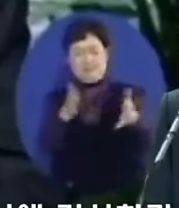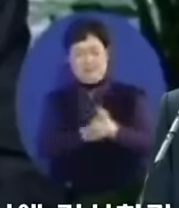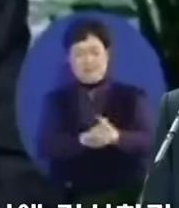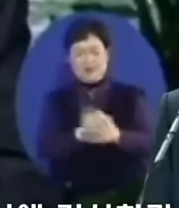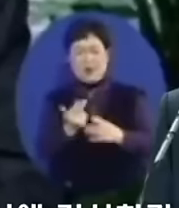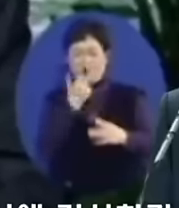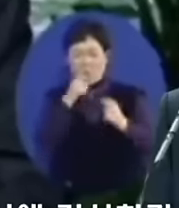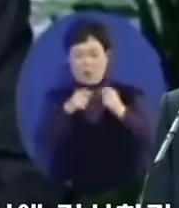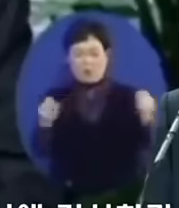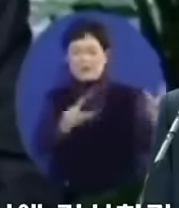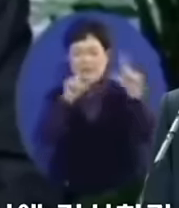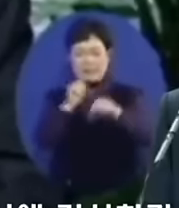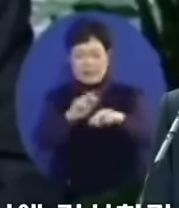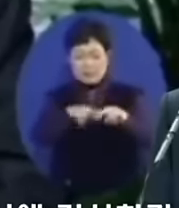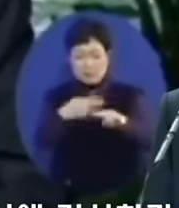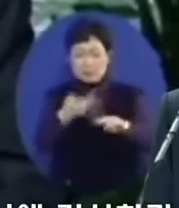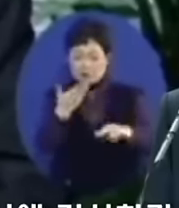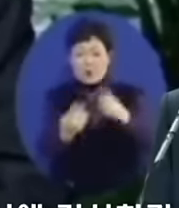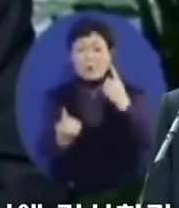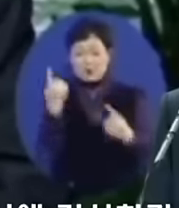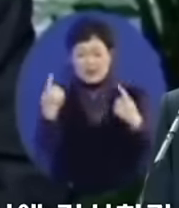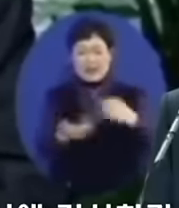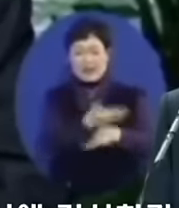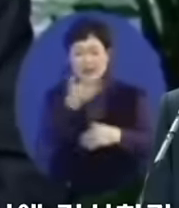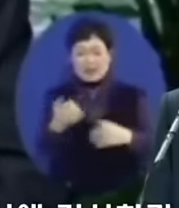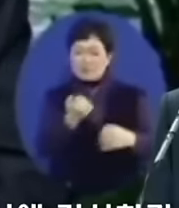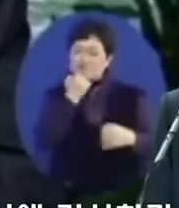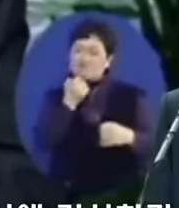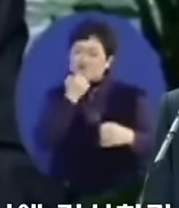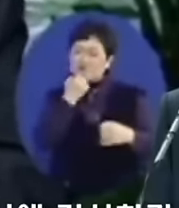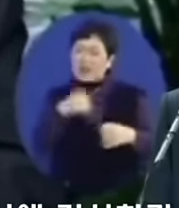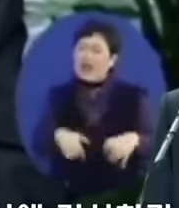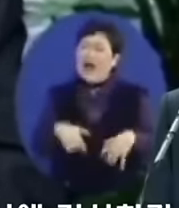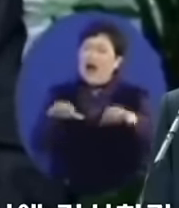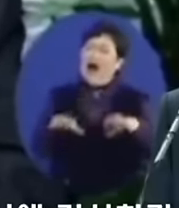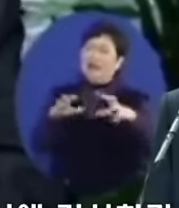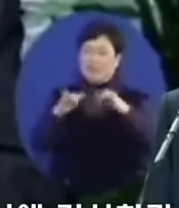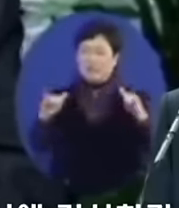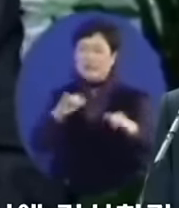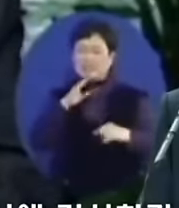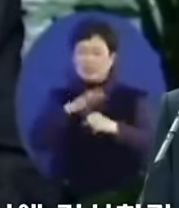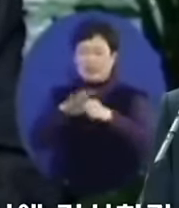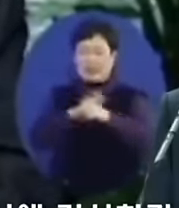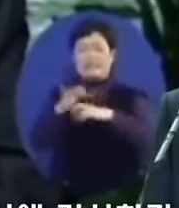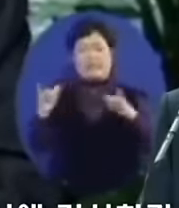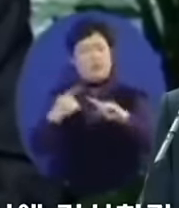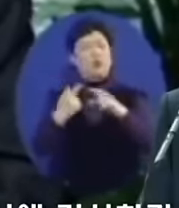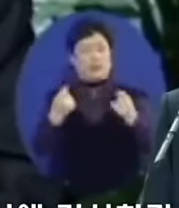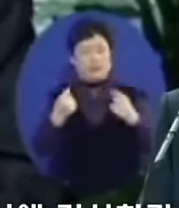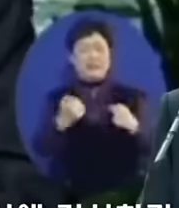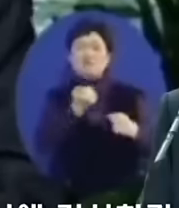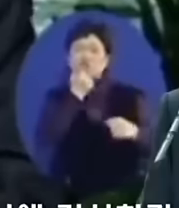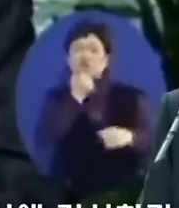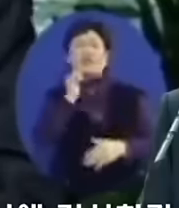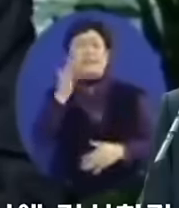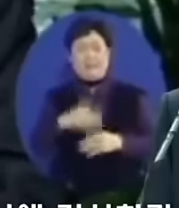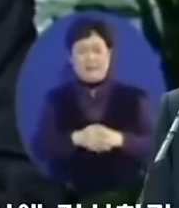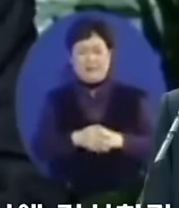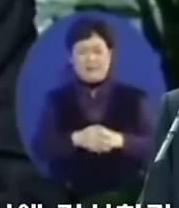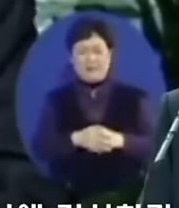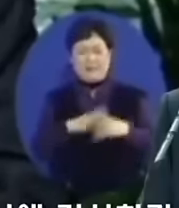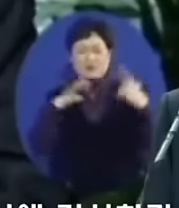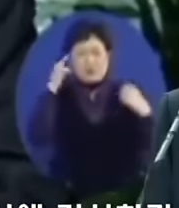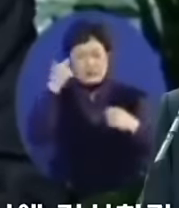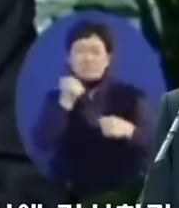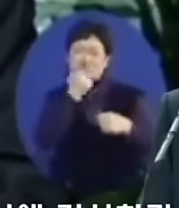여러분에게 선물을 주는 것보다는 여러분을 웃겨주는 사람이 정말 여러분을 사랑하는 사람인 것입니다. 웃어야 됩니다. 저도